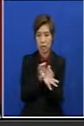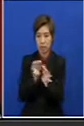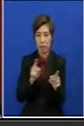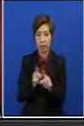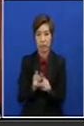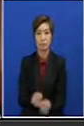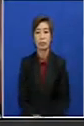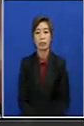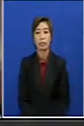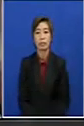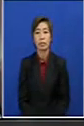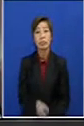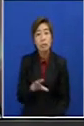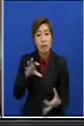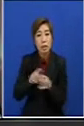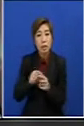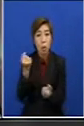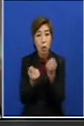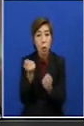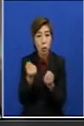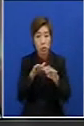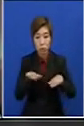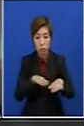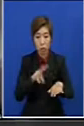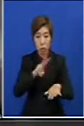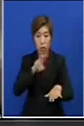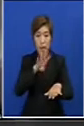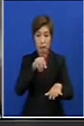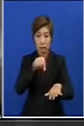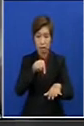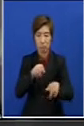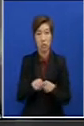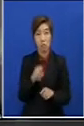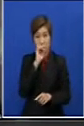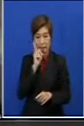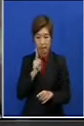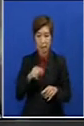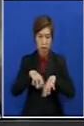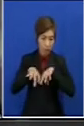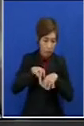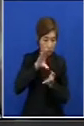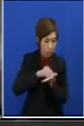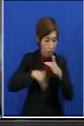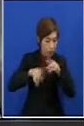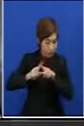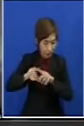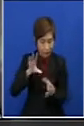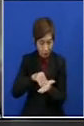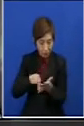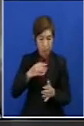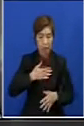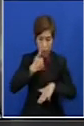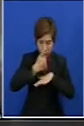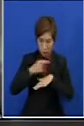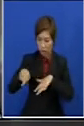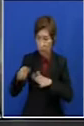มในประเด็นเกี่ยวกับคดีรถยนต์204คันเขาบอกว่าระหว่างทำคดีนี้ทั้งตัวเขาและผู้ใต้บังคับบัญชาถู